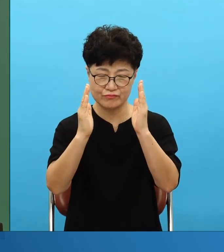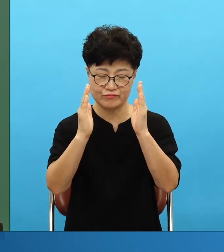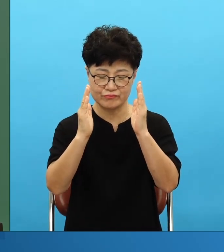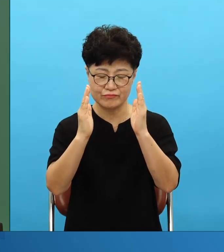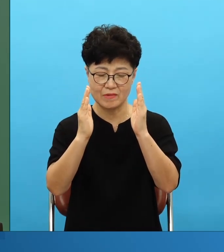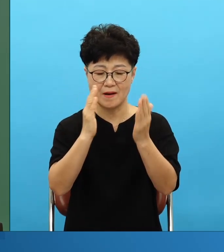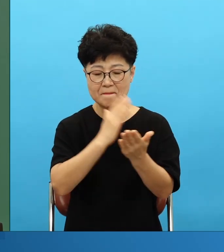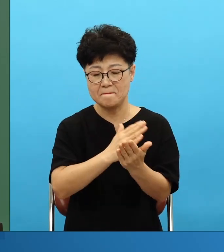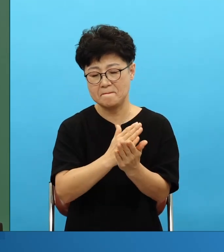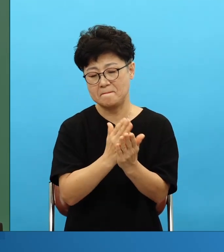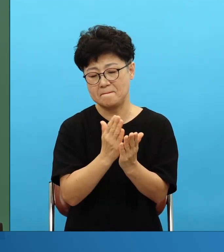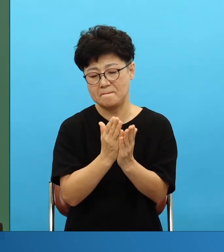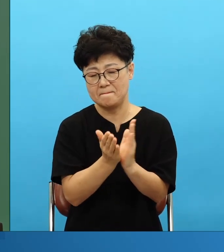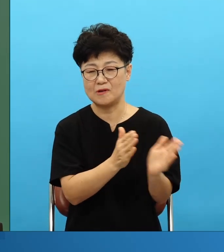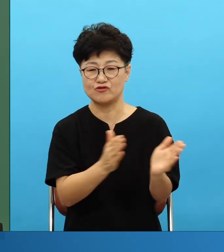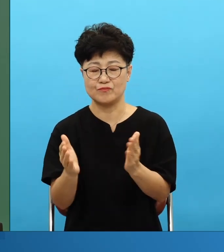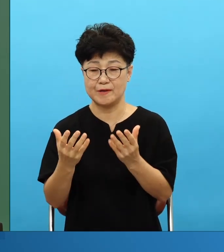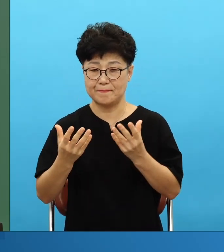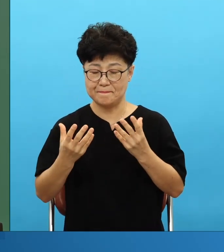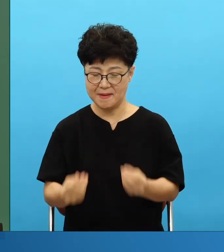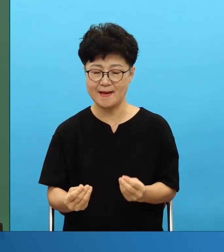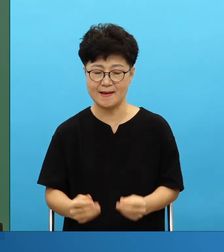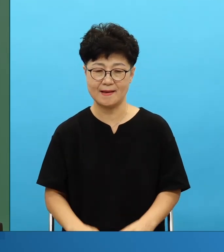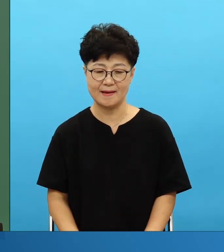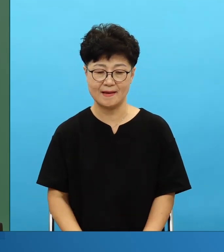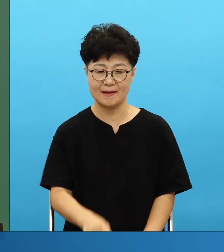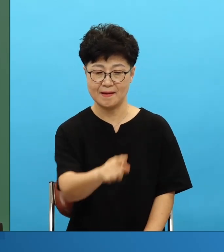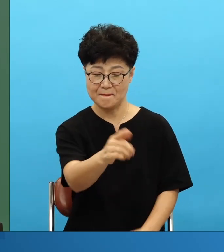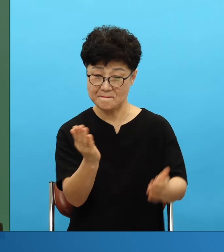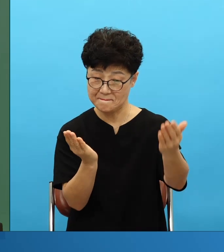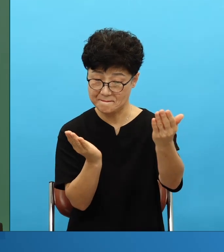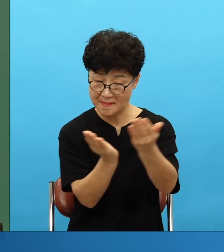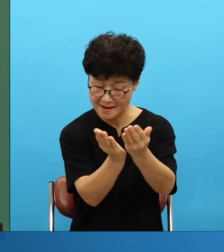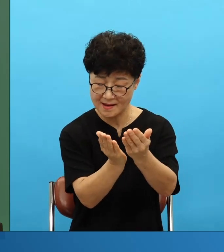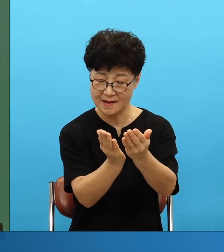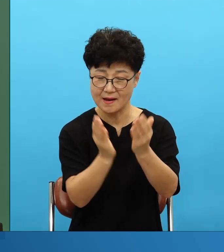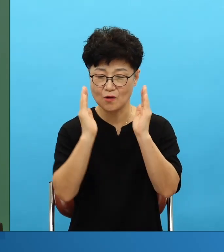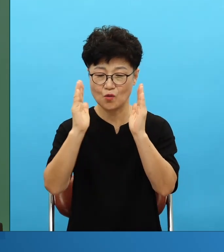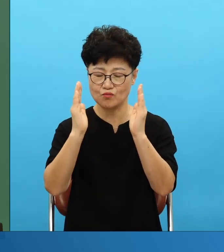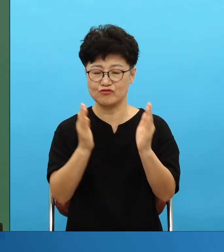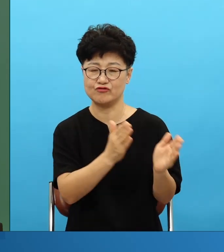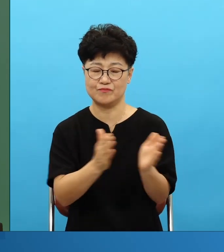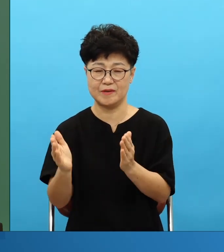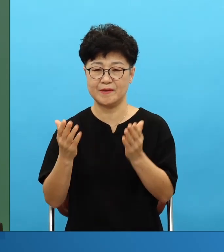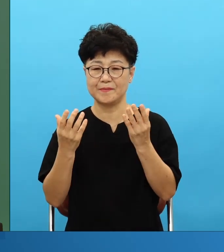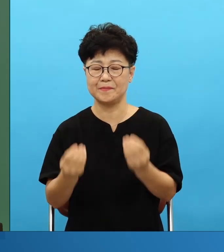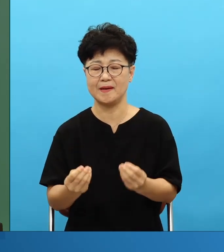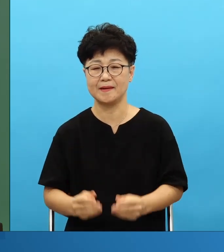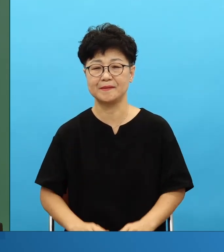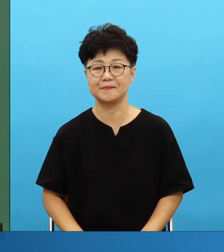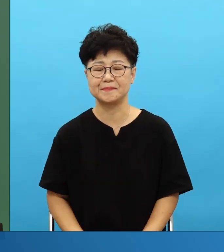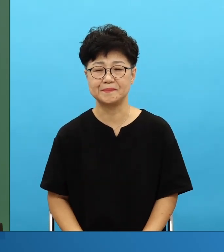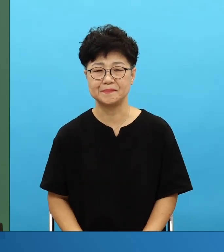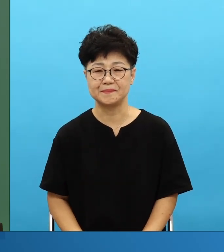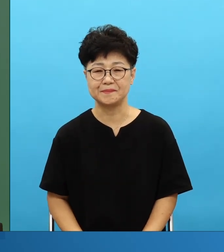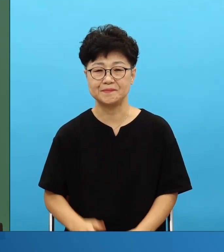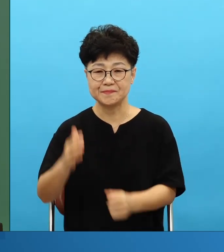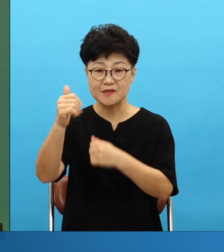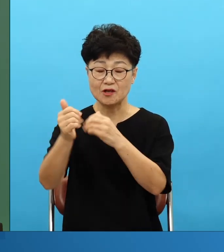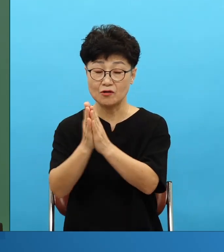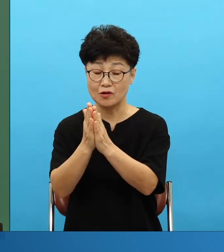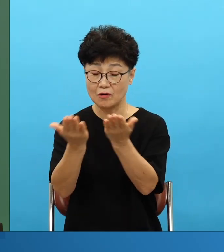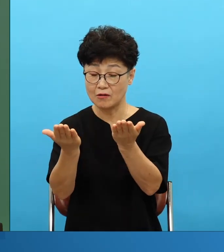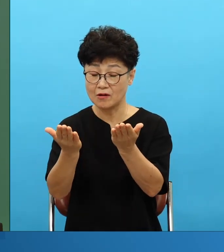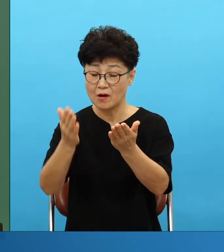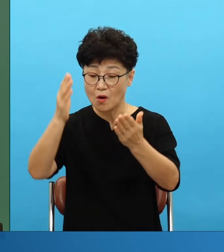공단 사람들하고 맞는 거 딱 정해가 준비를 And so I 했어요. designated things that would really match with the people working in those factories. And I 그러고 prepared that. 성경 공부를 어디서 할 거냐?